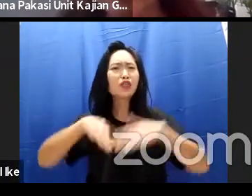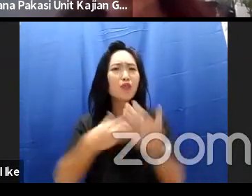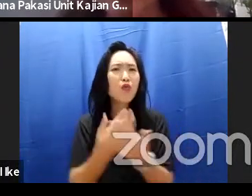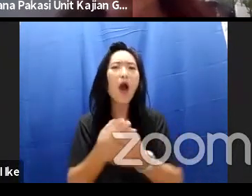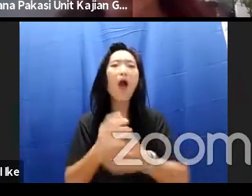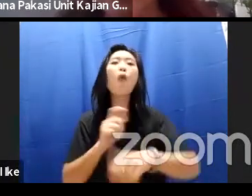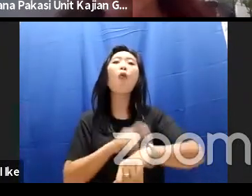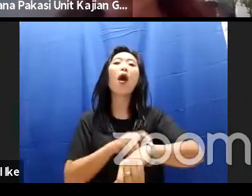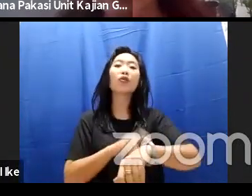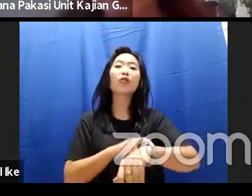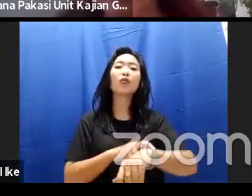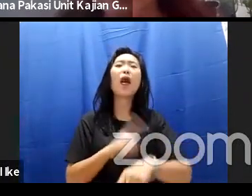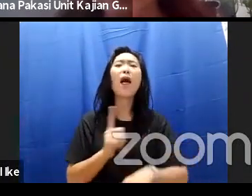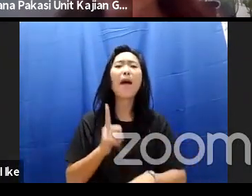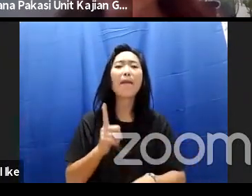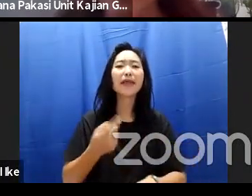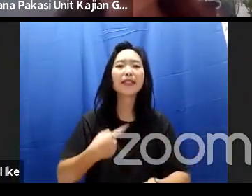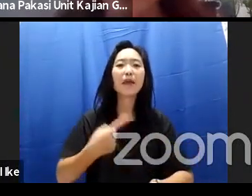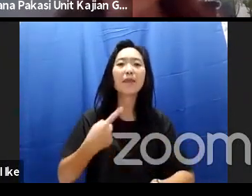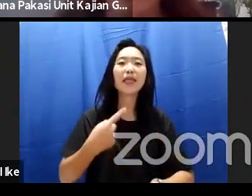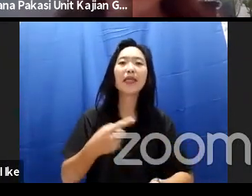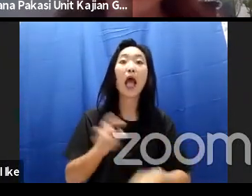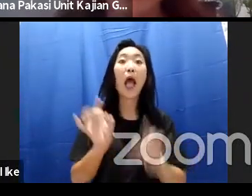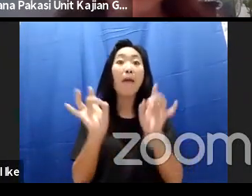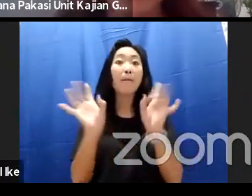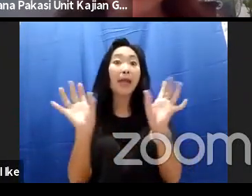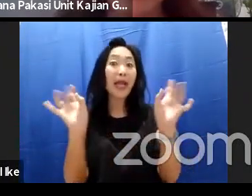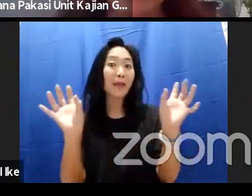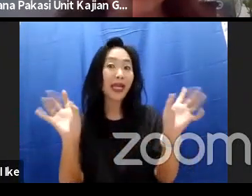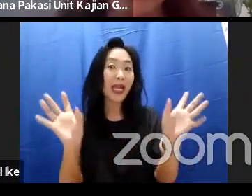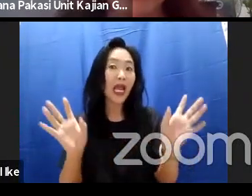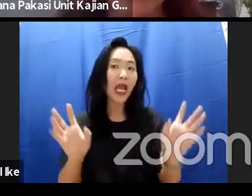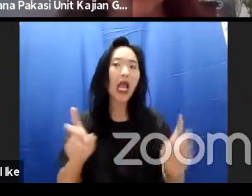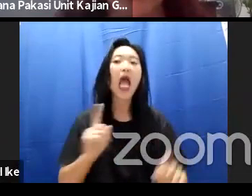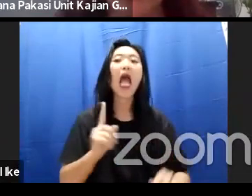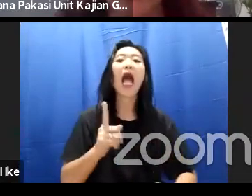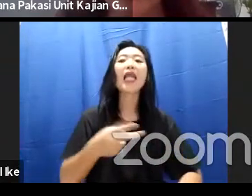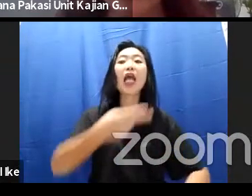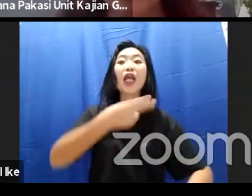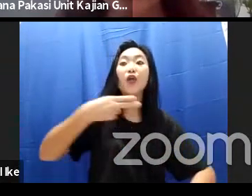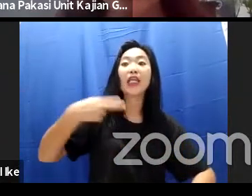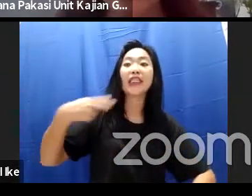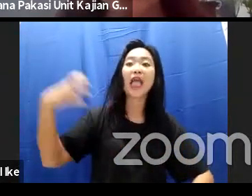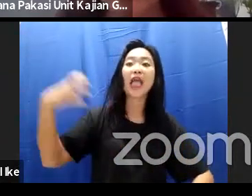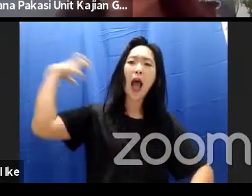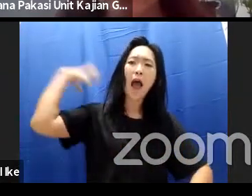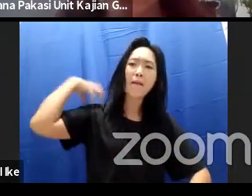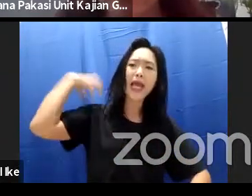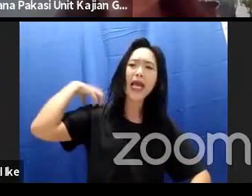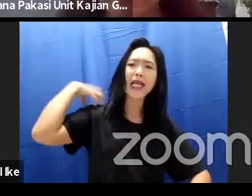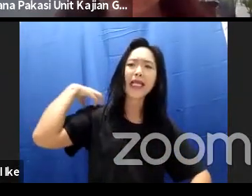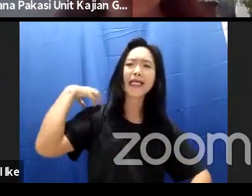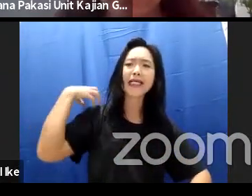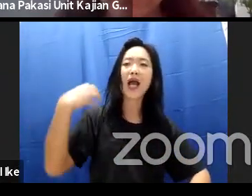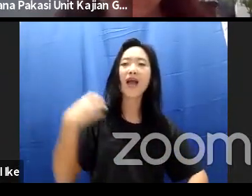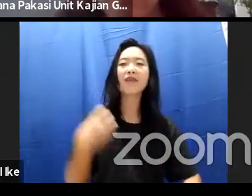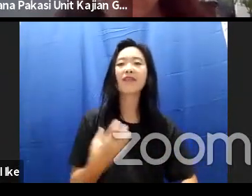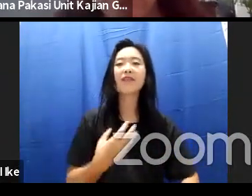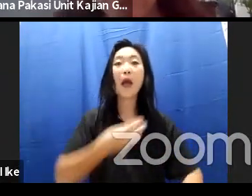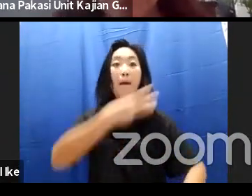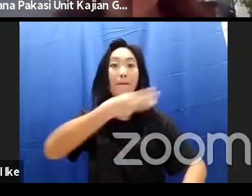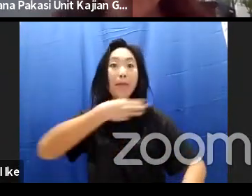wilayah atau negara yang tidak sama, ada yang di Australia, ada di Amerika, ada di Inggris, di Indonesia, di beberapa berbagai